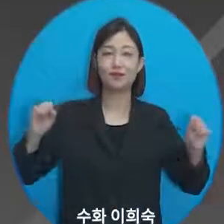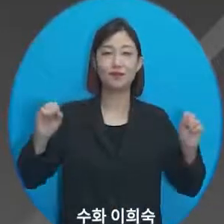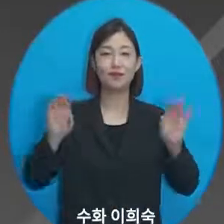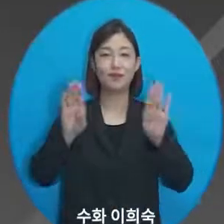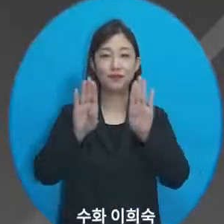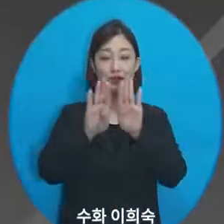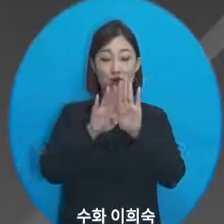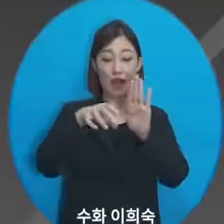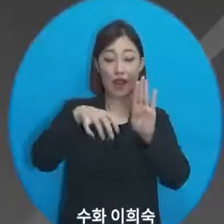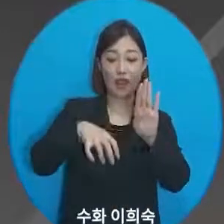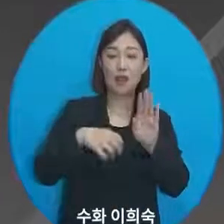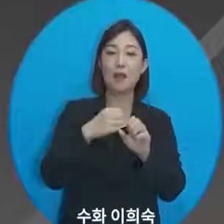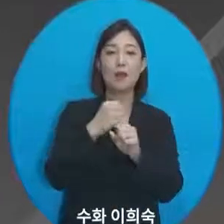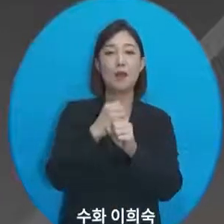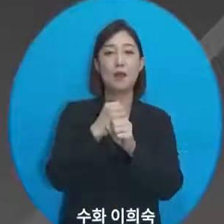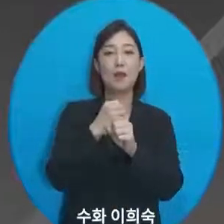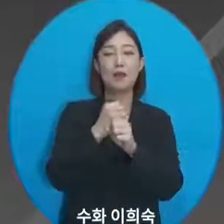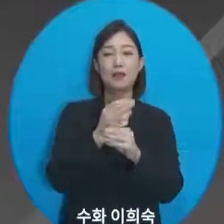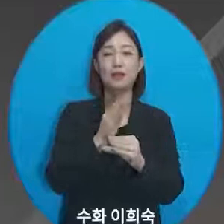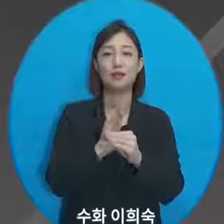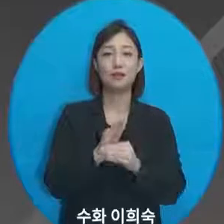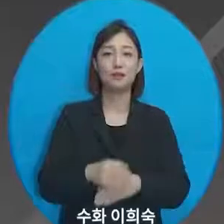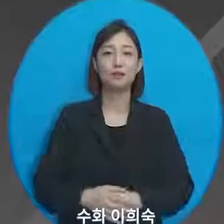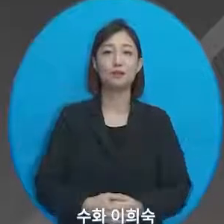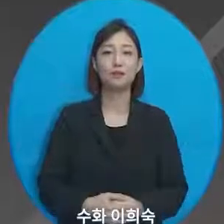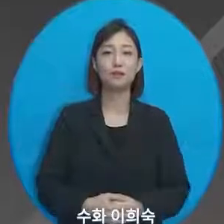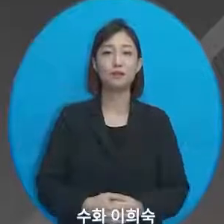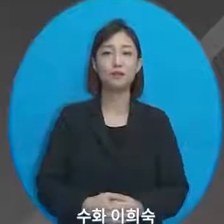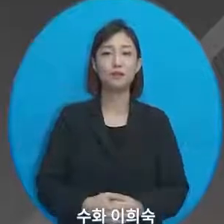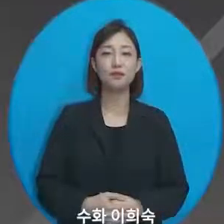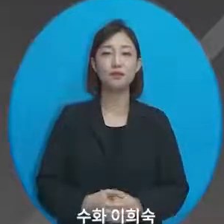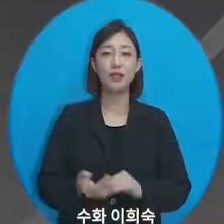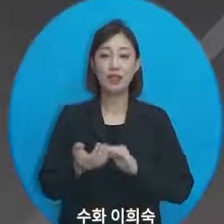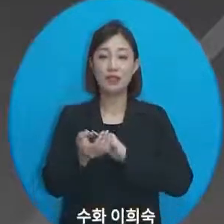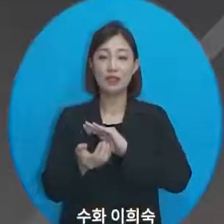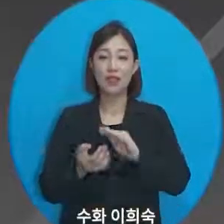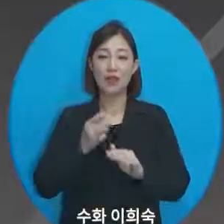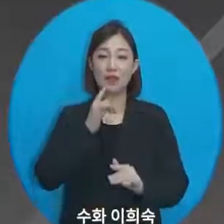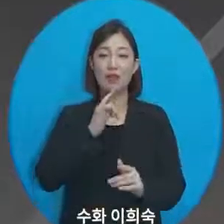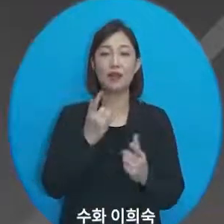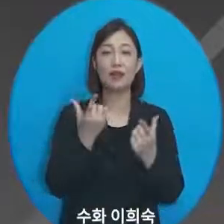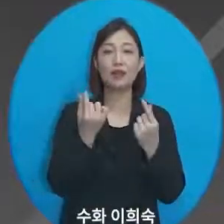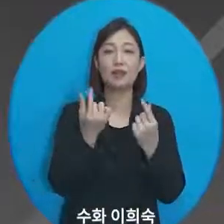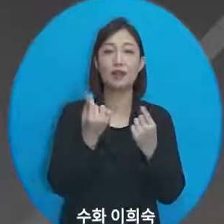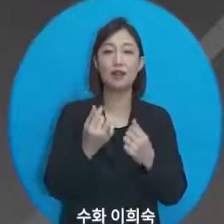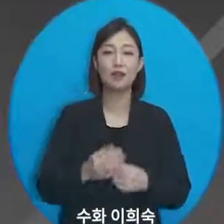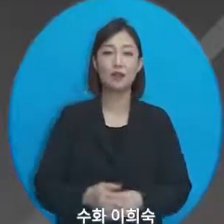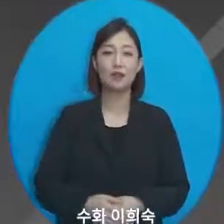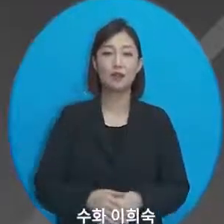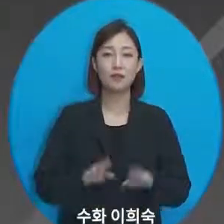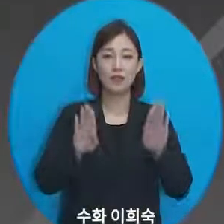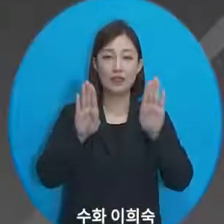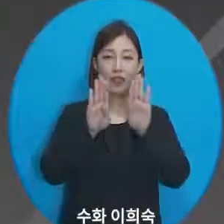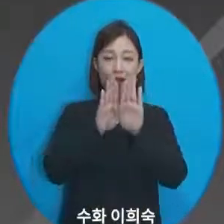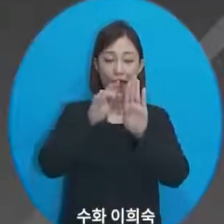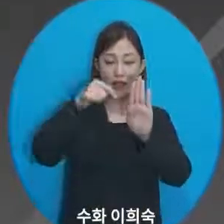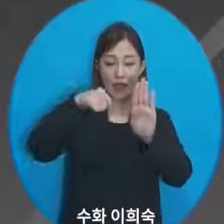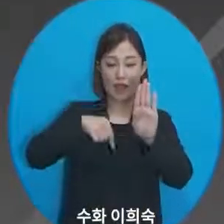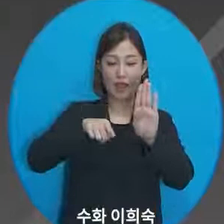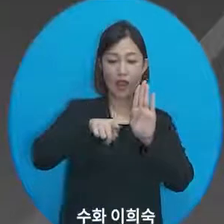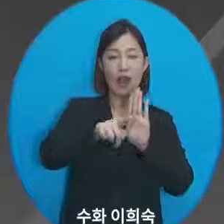굉장히 중요하다라고 말씀드릴 수가 있겠고 앞에서 이야기했듯이 현관은 바깥과 안을 연결해